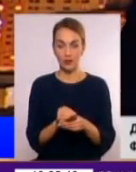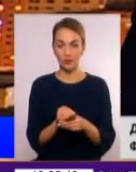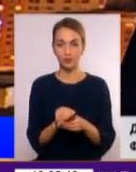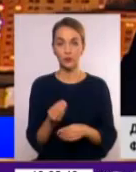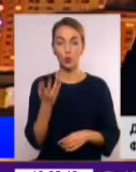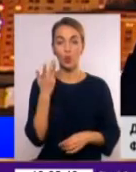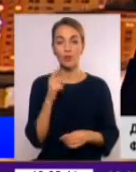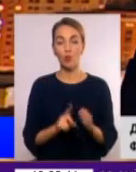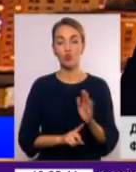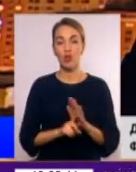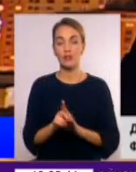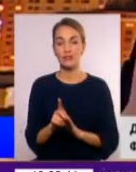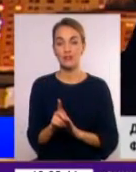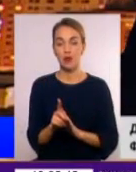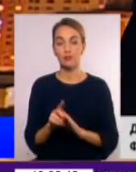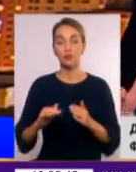коли